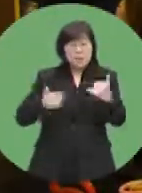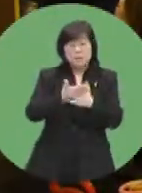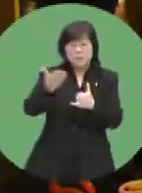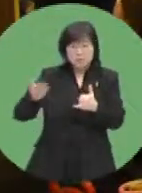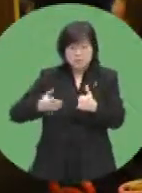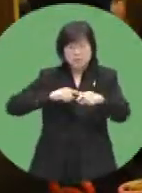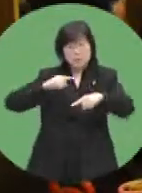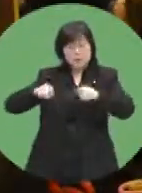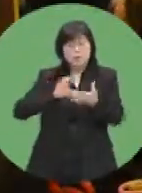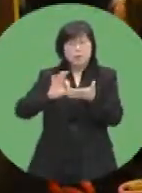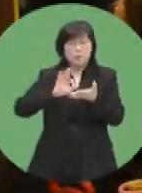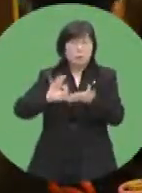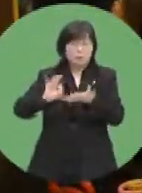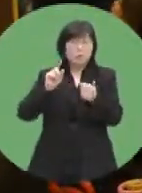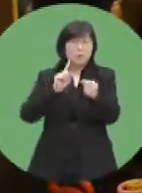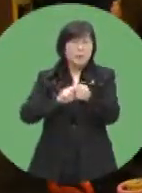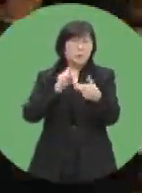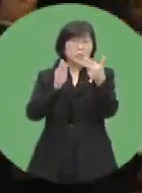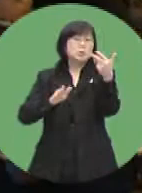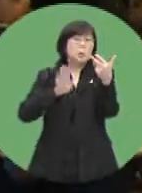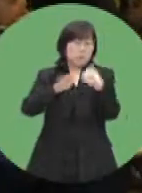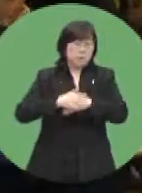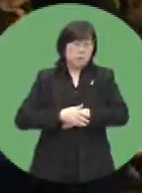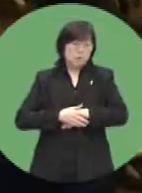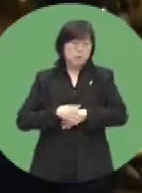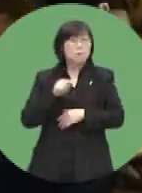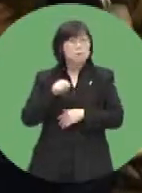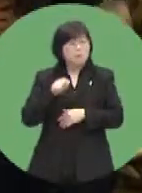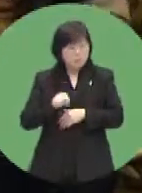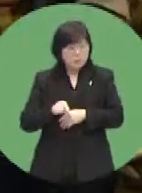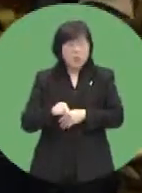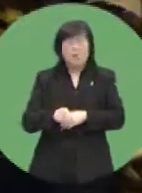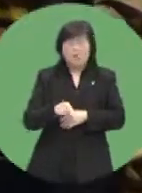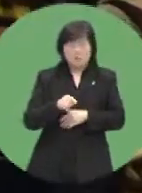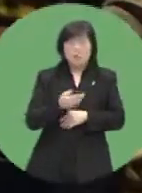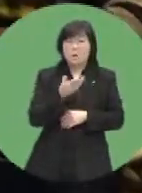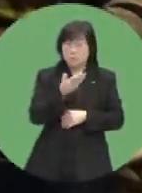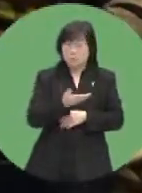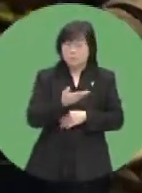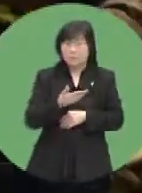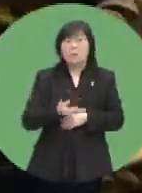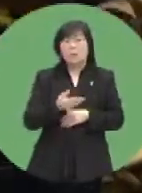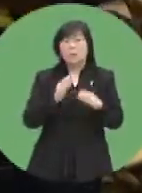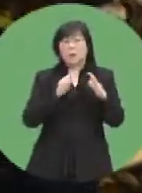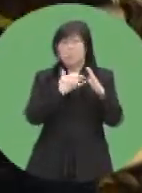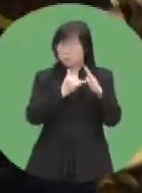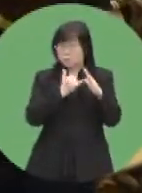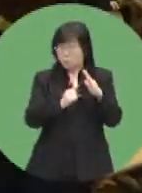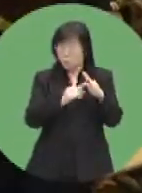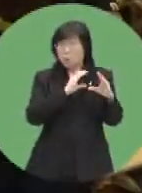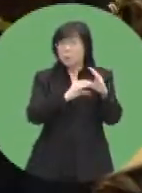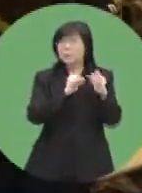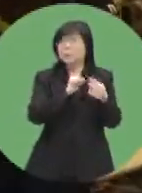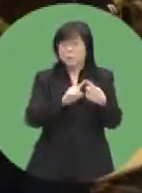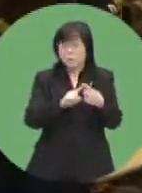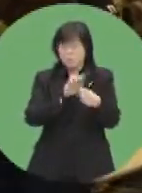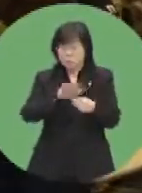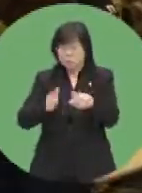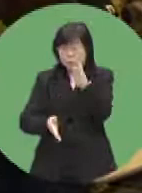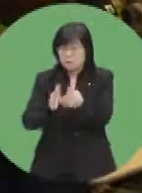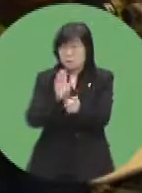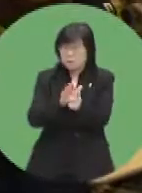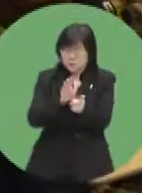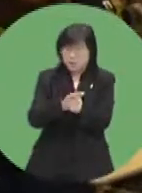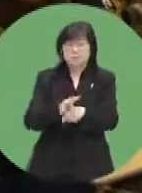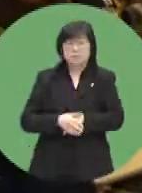に自由に利用していただく施設でございます。その中で、こういった家族のコミュニケーション、子育て支援で